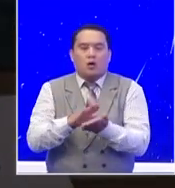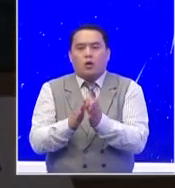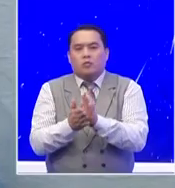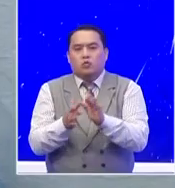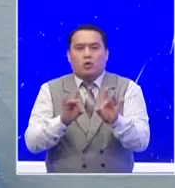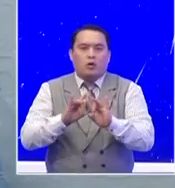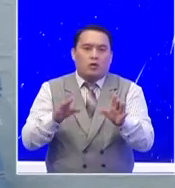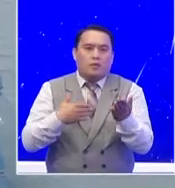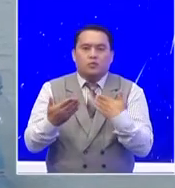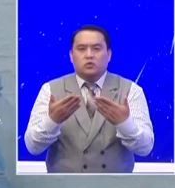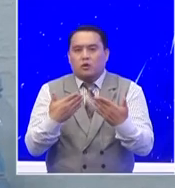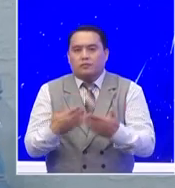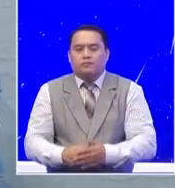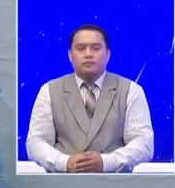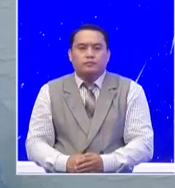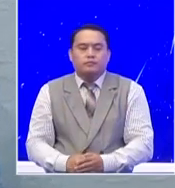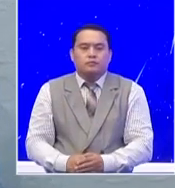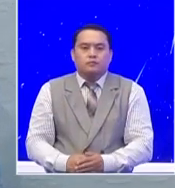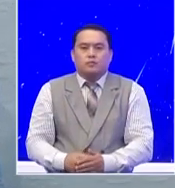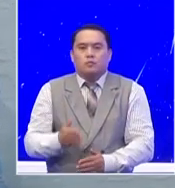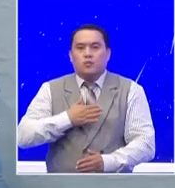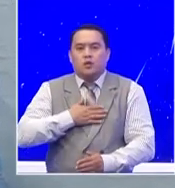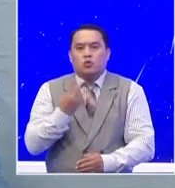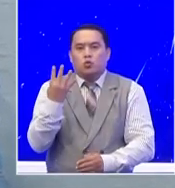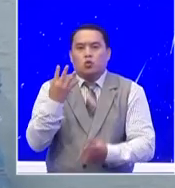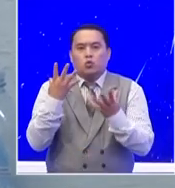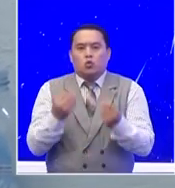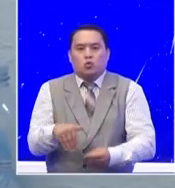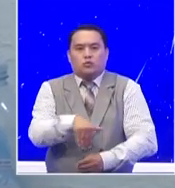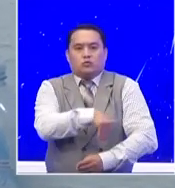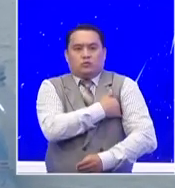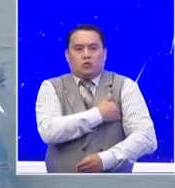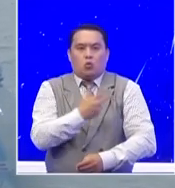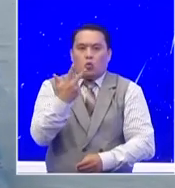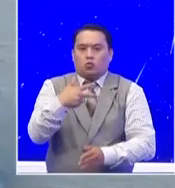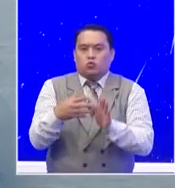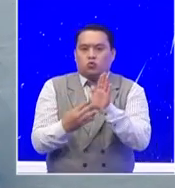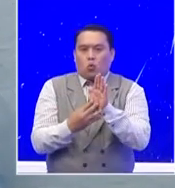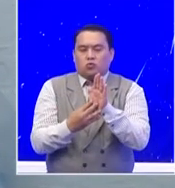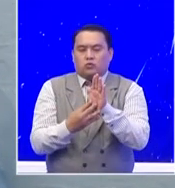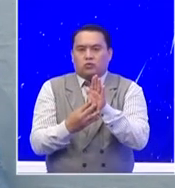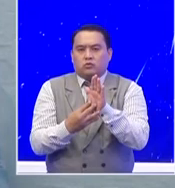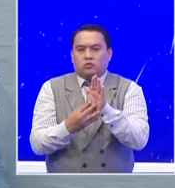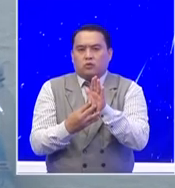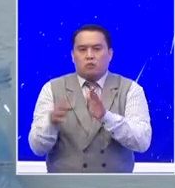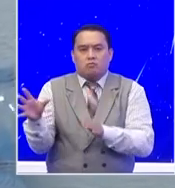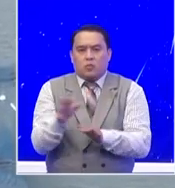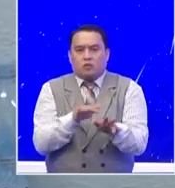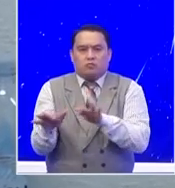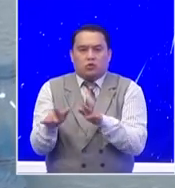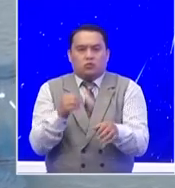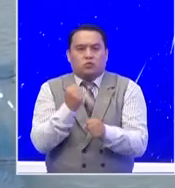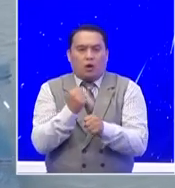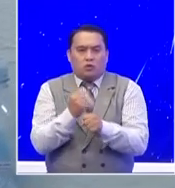бөлісті. 4 күн температурам көтеріліп 38-39 түспеді. Иде бәрі процедураны